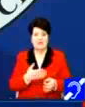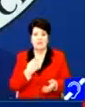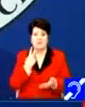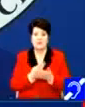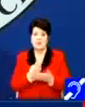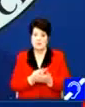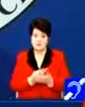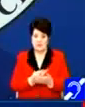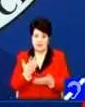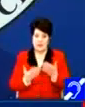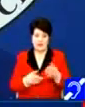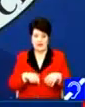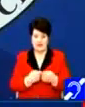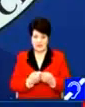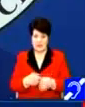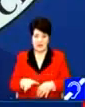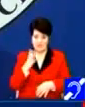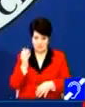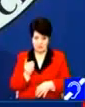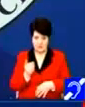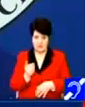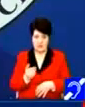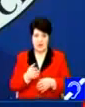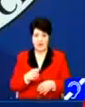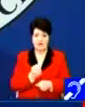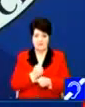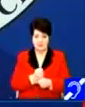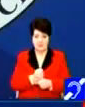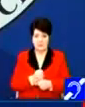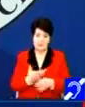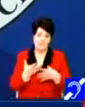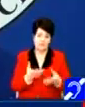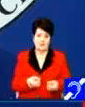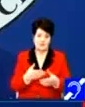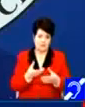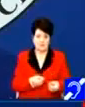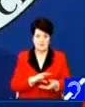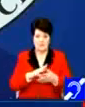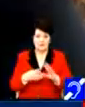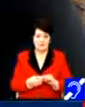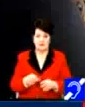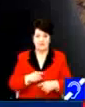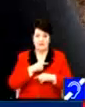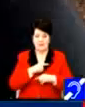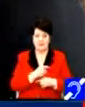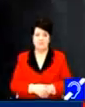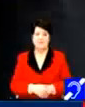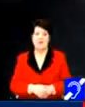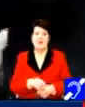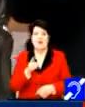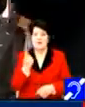demonstrat dacă încălcările care au fost admise influențează sau nu influențează rezultatul final. În